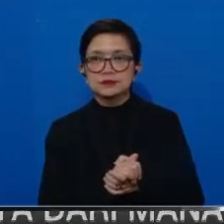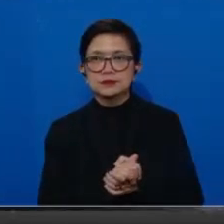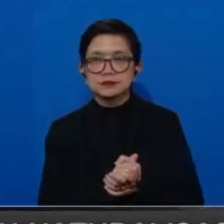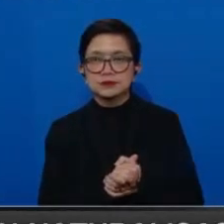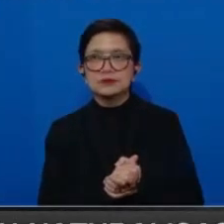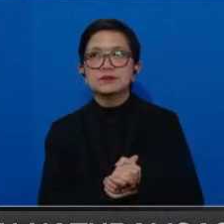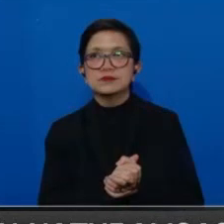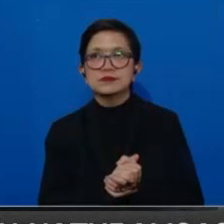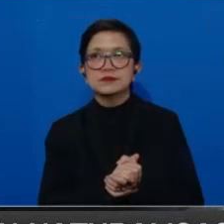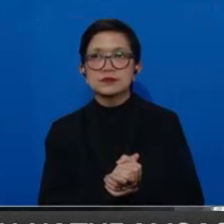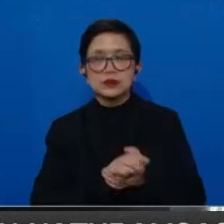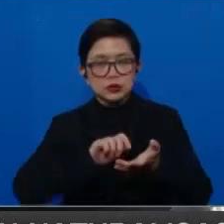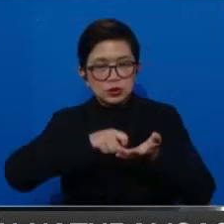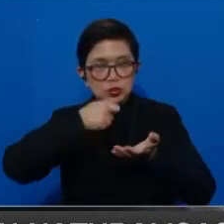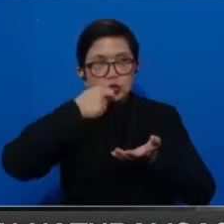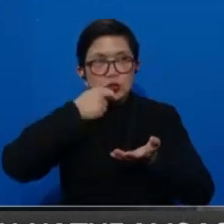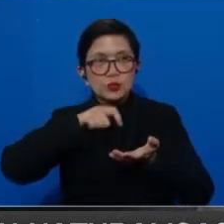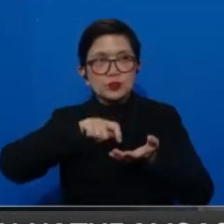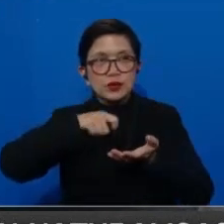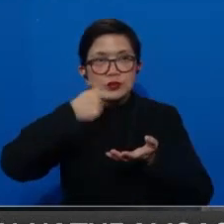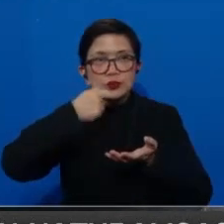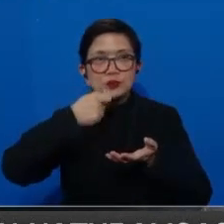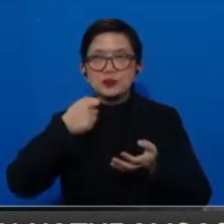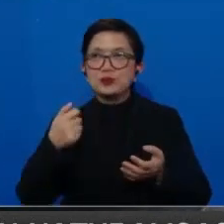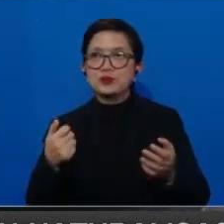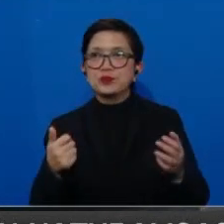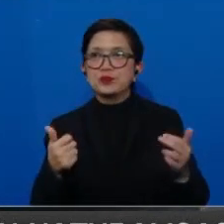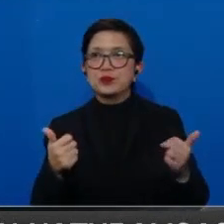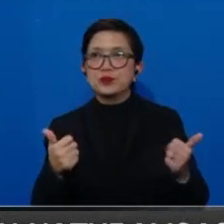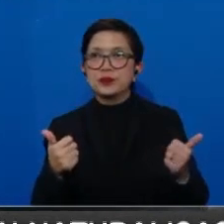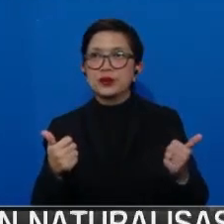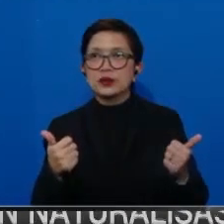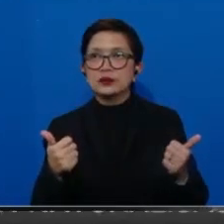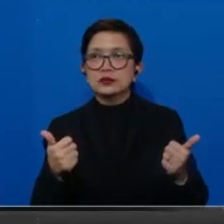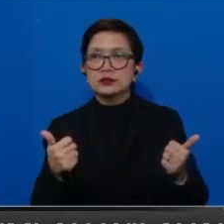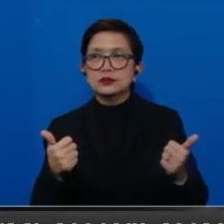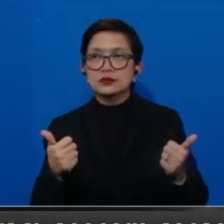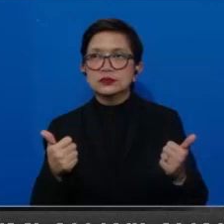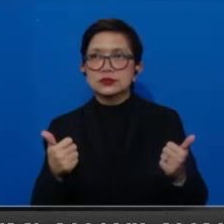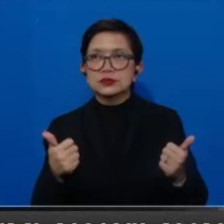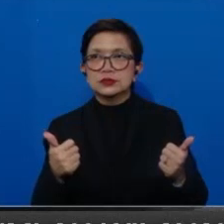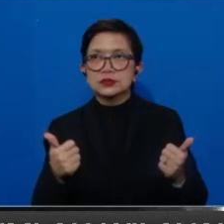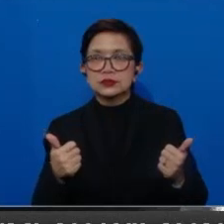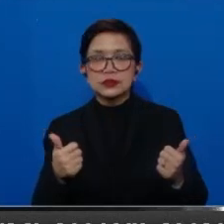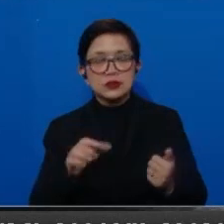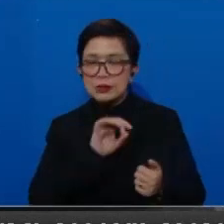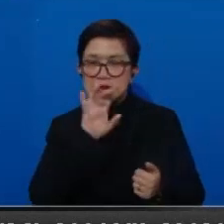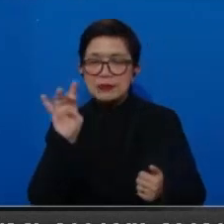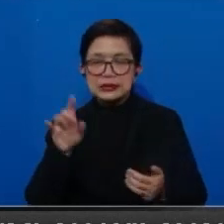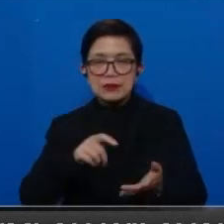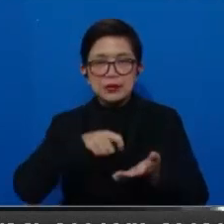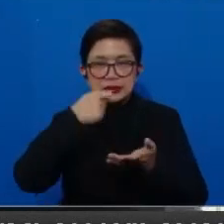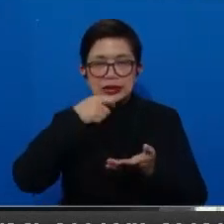ya. Kalau kuahnya juga yang spesial apa gitu? Ada spaghetti, ada asam manis,